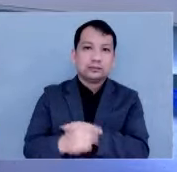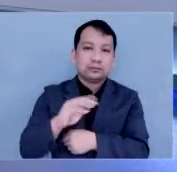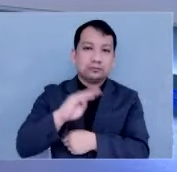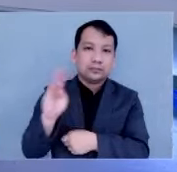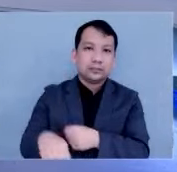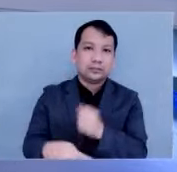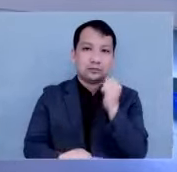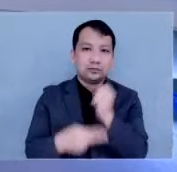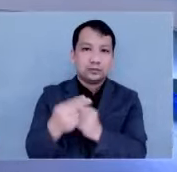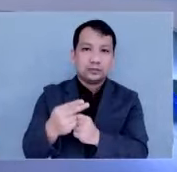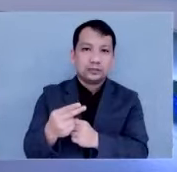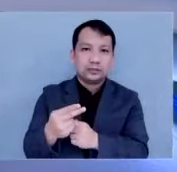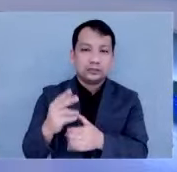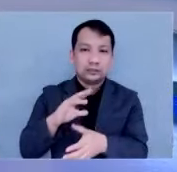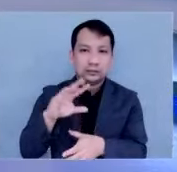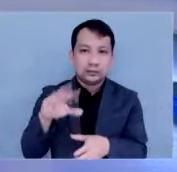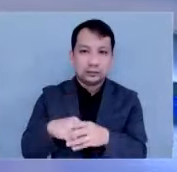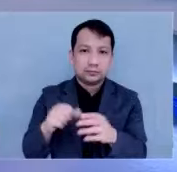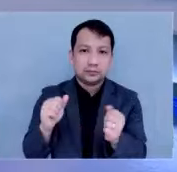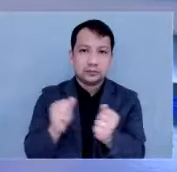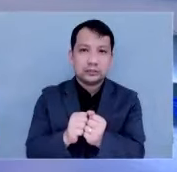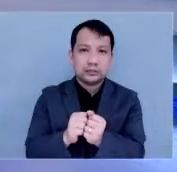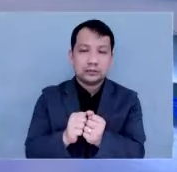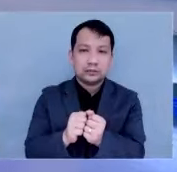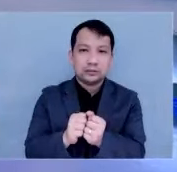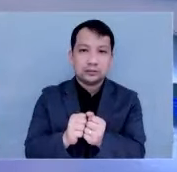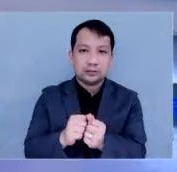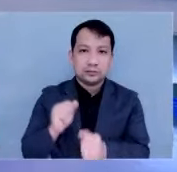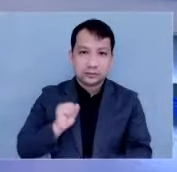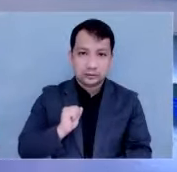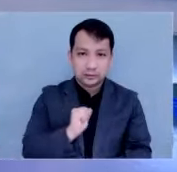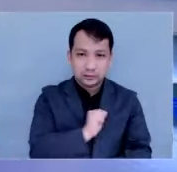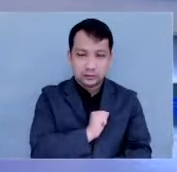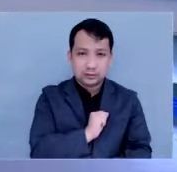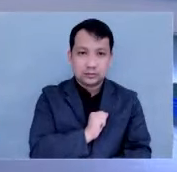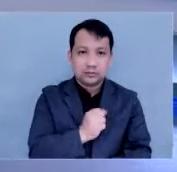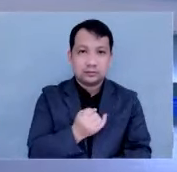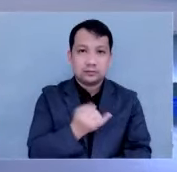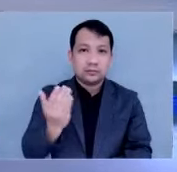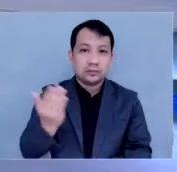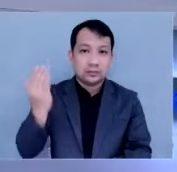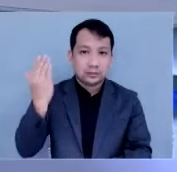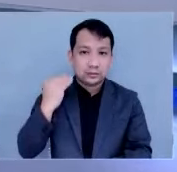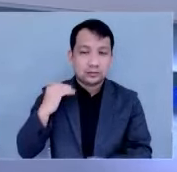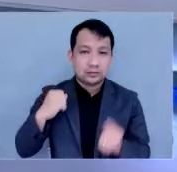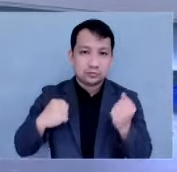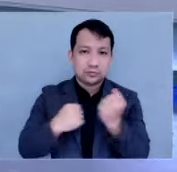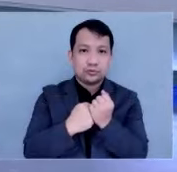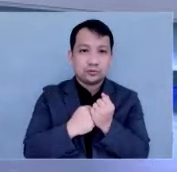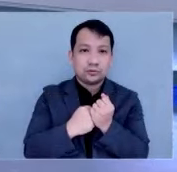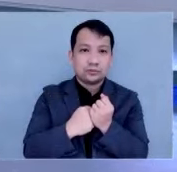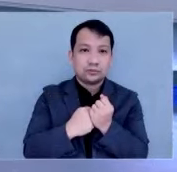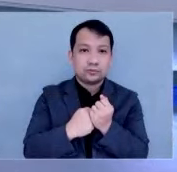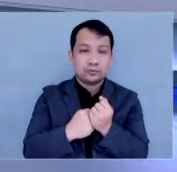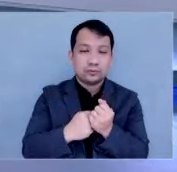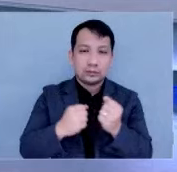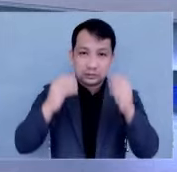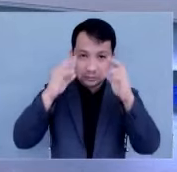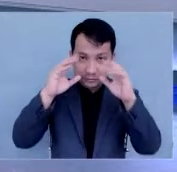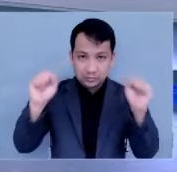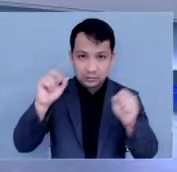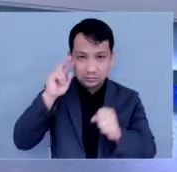City. Kabilang sa mga sasabak sa senatorial race ang ilang dating kaalyado ng Administrasyong Marcos.